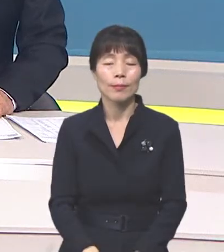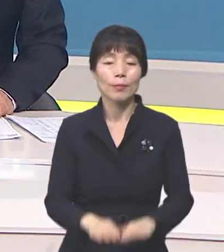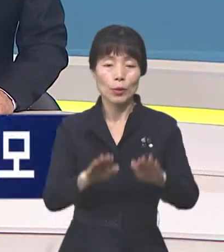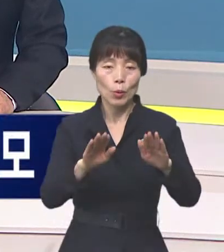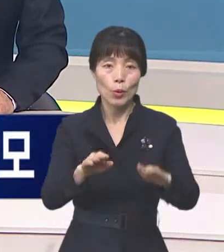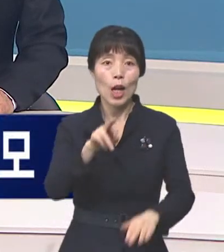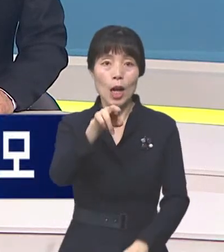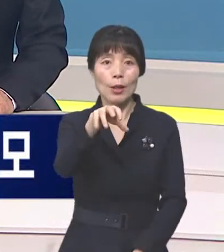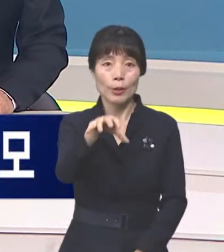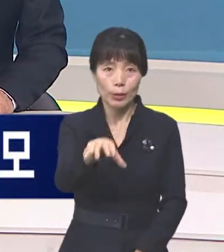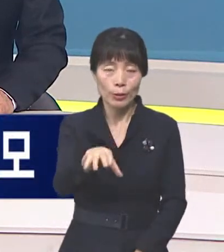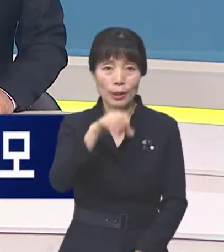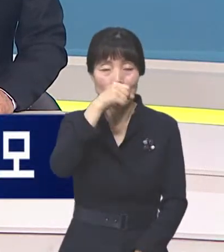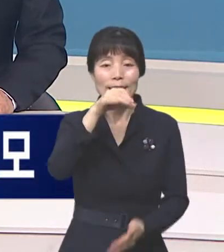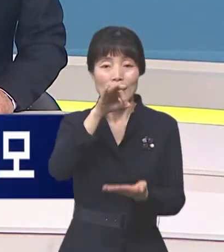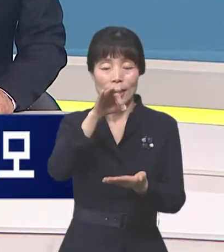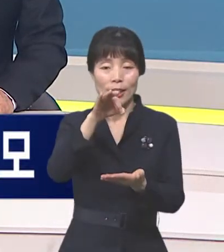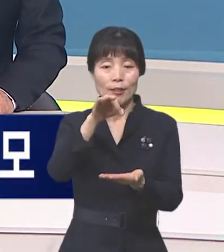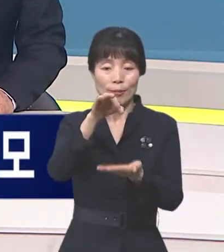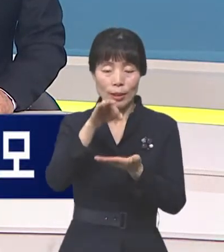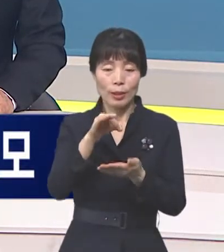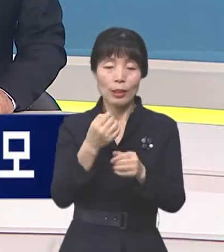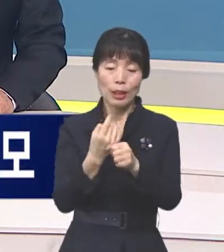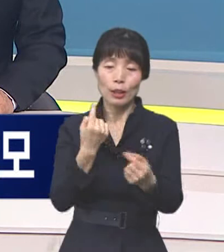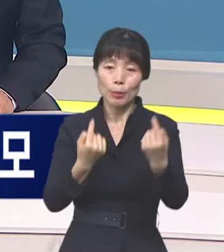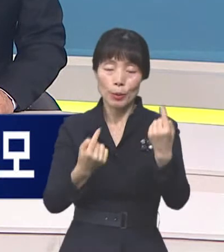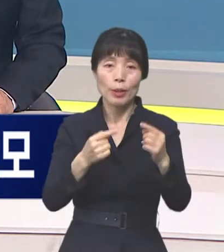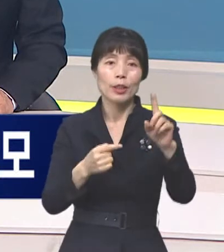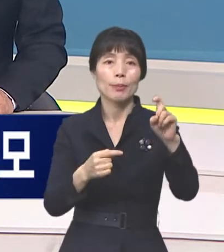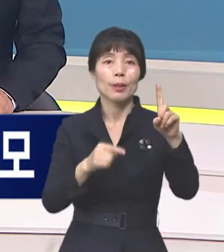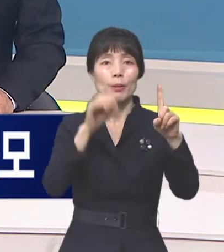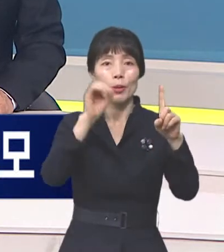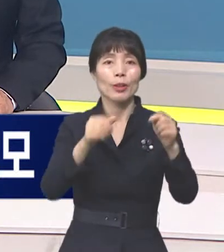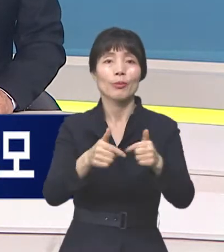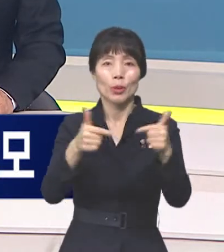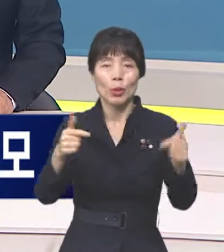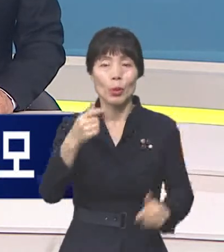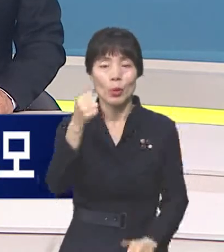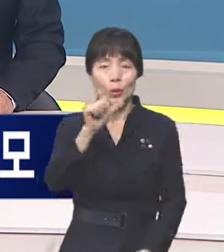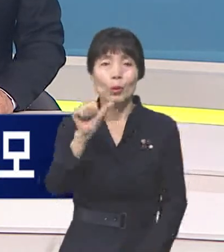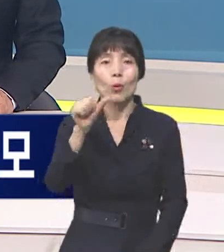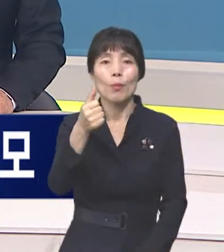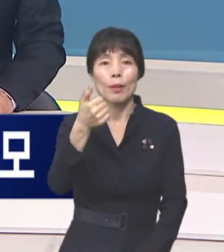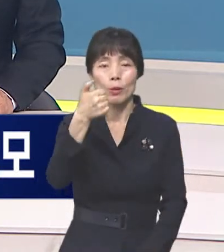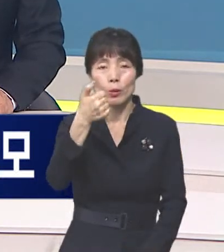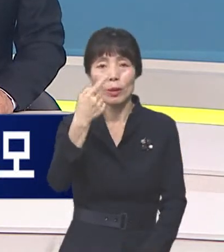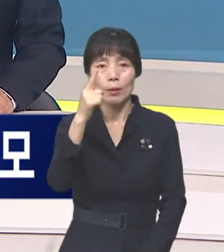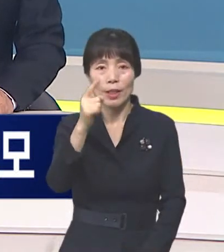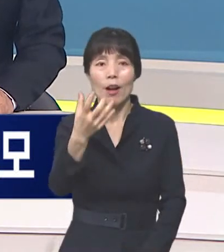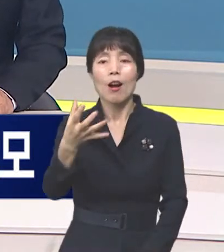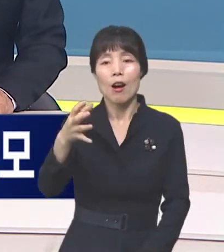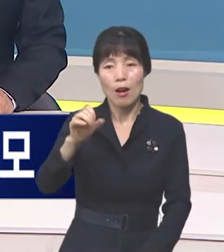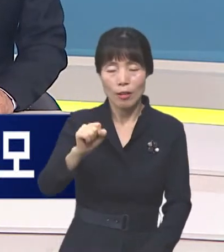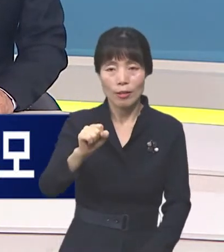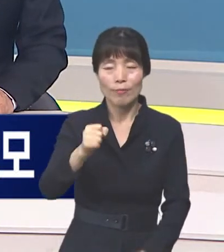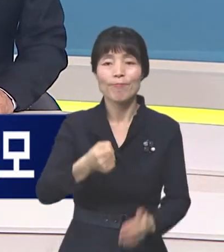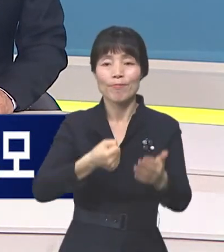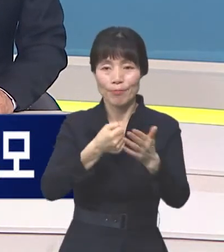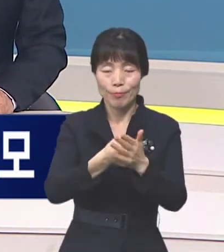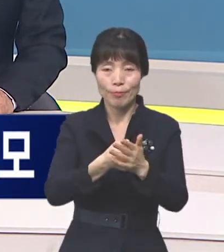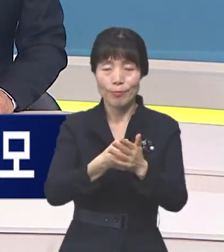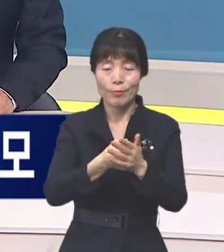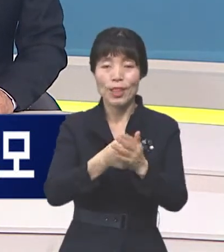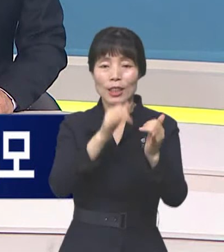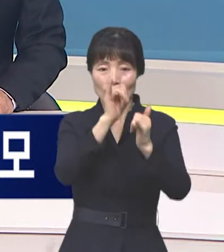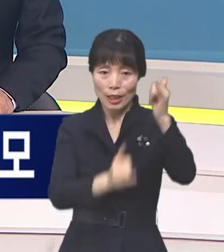올해 강화군 예산이 전년보다 11% 늘어난 5,591억 원으로 확정됐습니다. 역대 본 예산